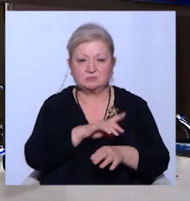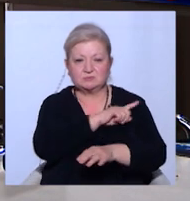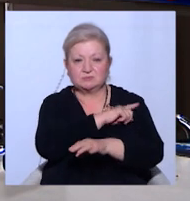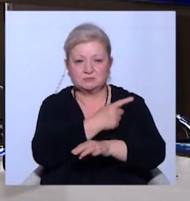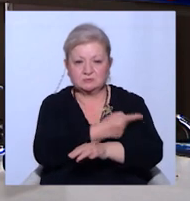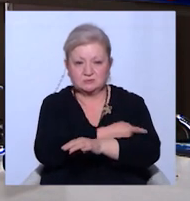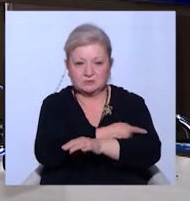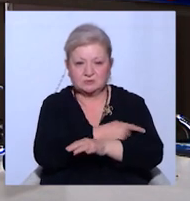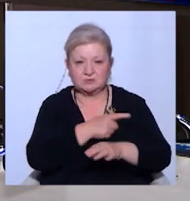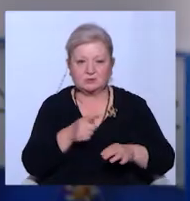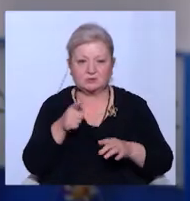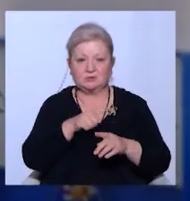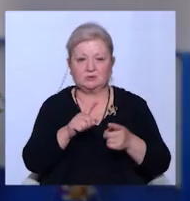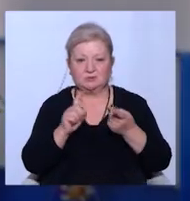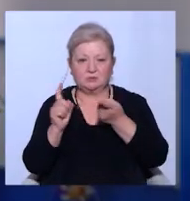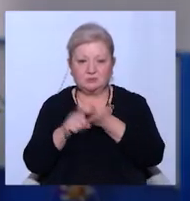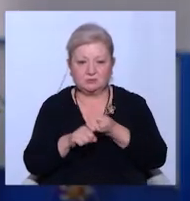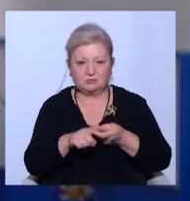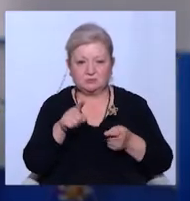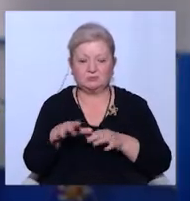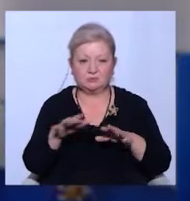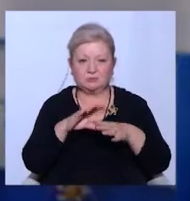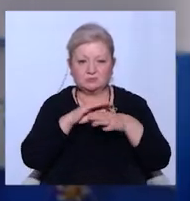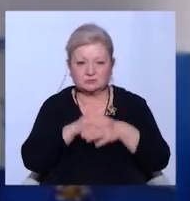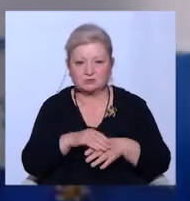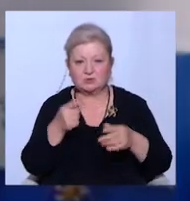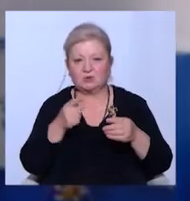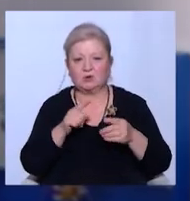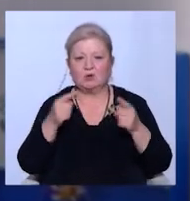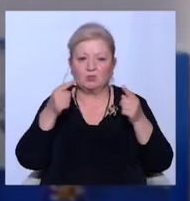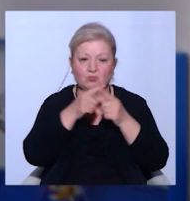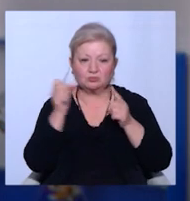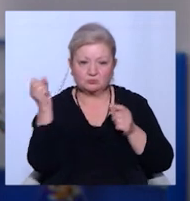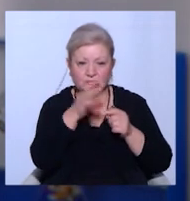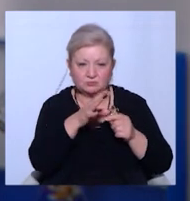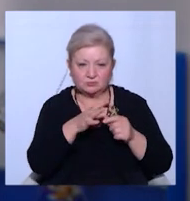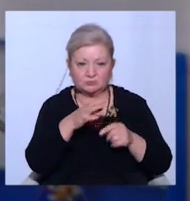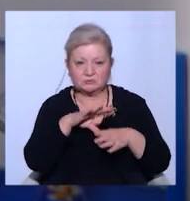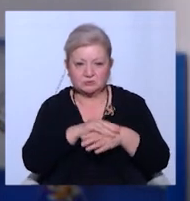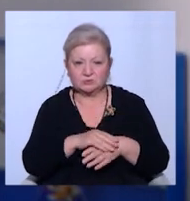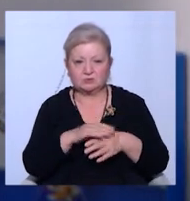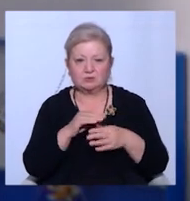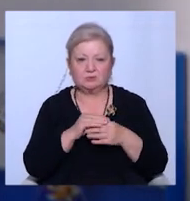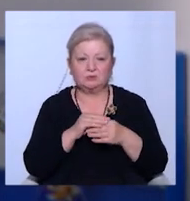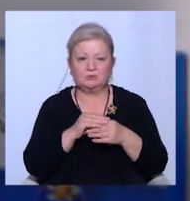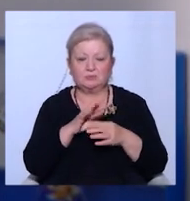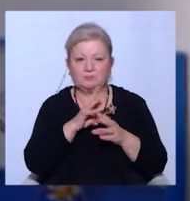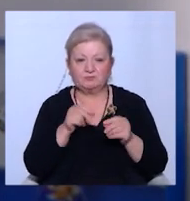სიმძიმის ძალით გამოწეულ მოძრაობაზე, ჰორიზონტალურად გასროლილი სხეული, კუთხით გასროლილი სხეული.